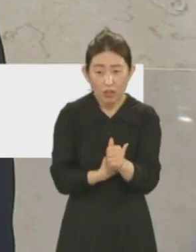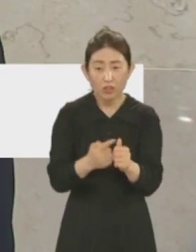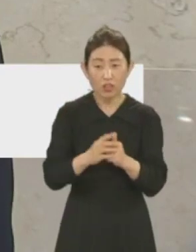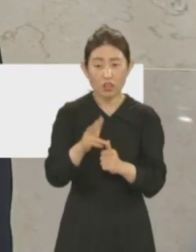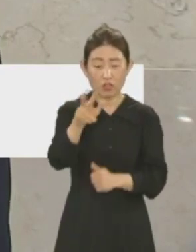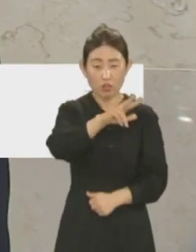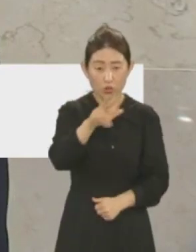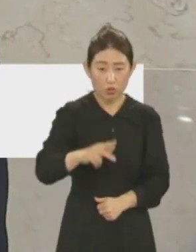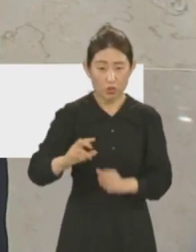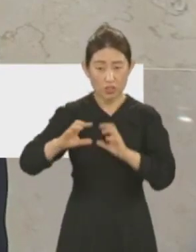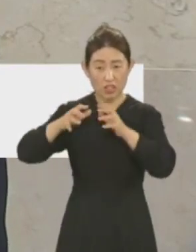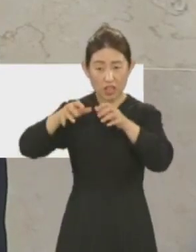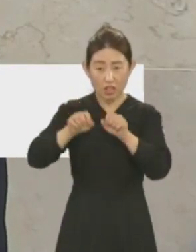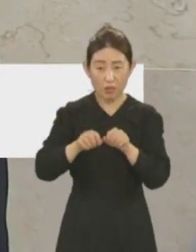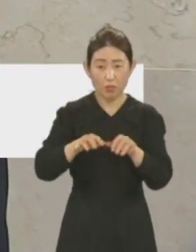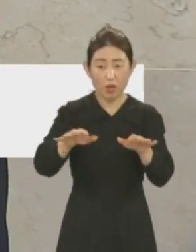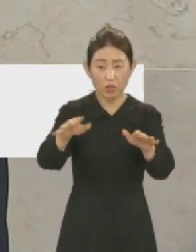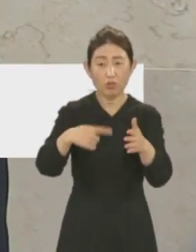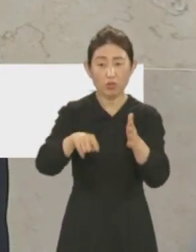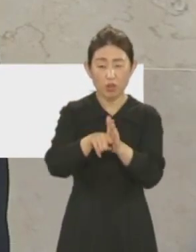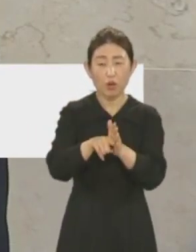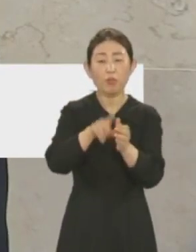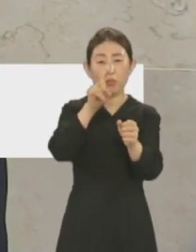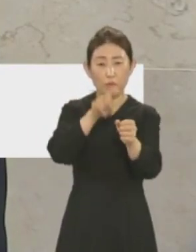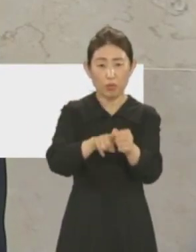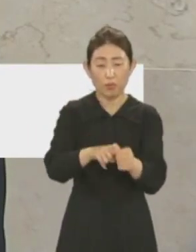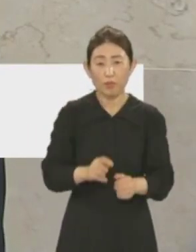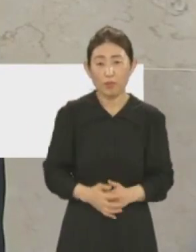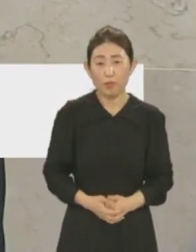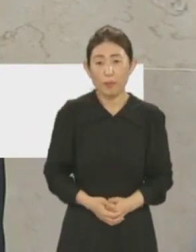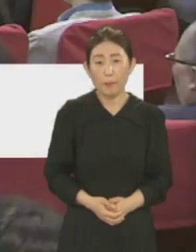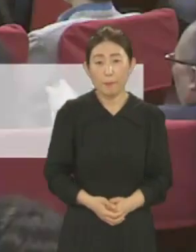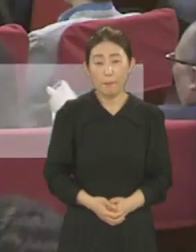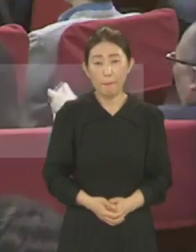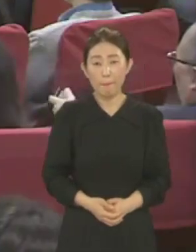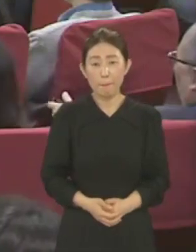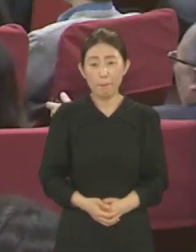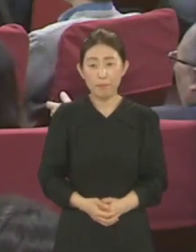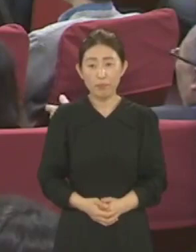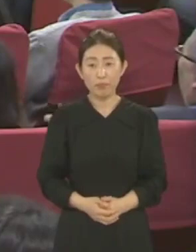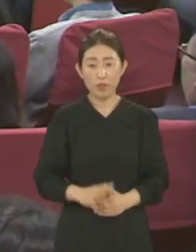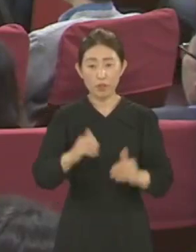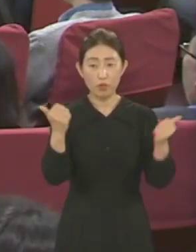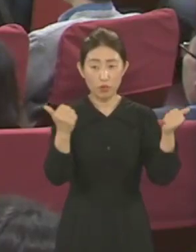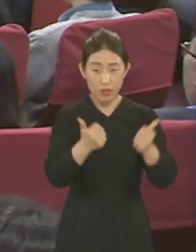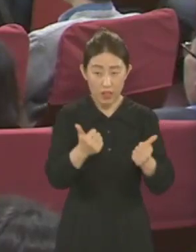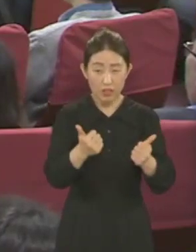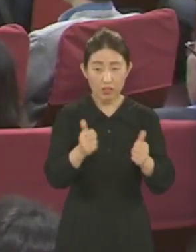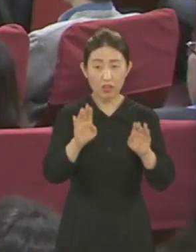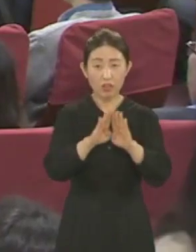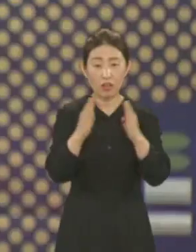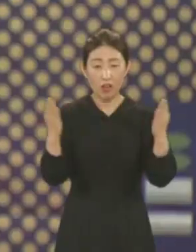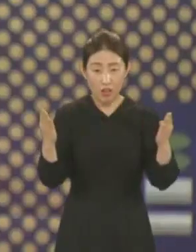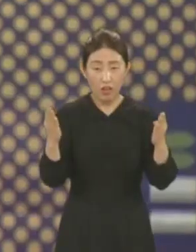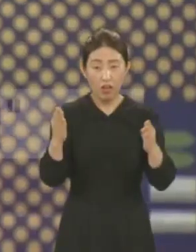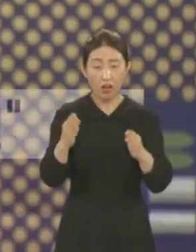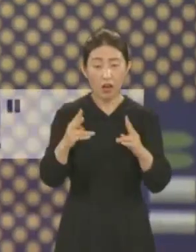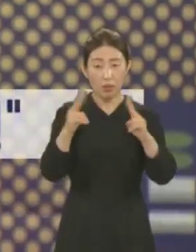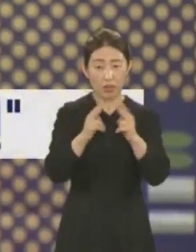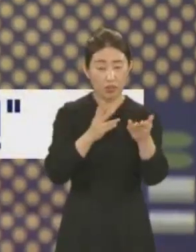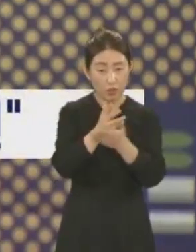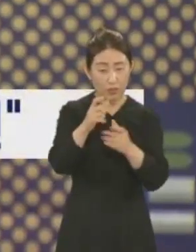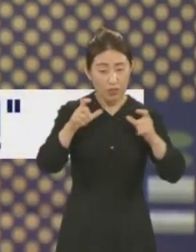전국이나 전 세계로 뻗어나갈 수 있도록 하는 것을 목표로 하고 있습니다 국회에서 열린 대전 반도체 특허단지